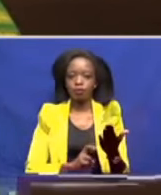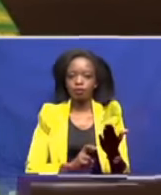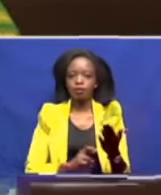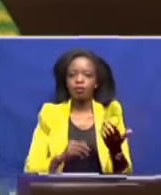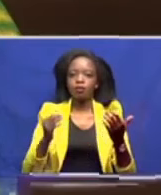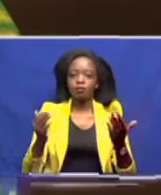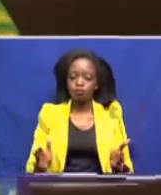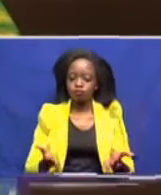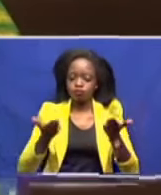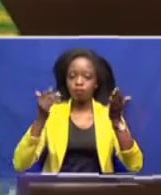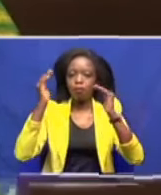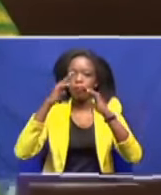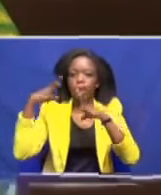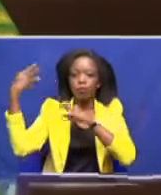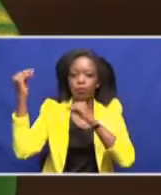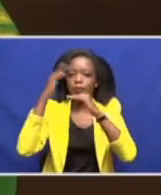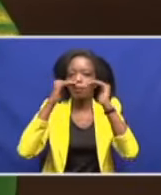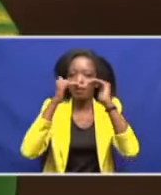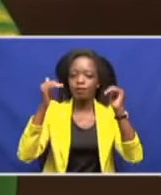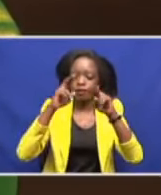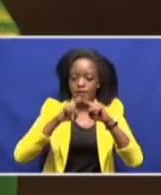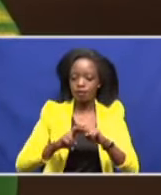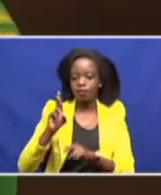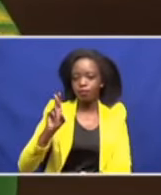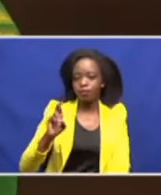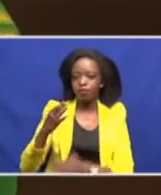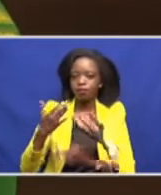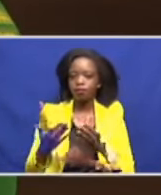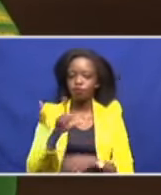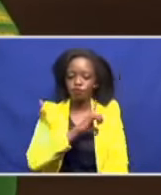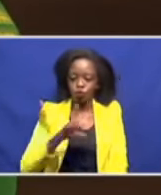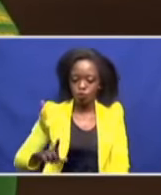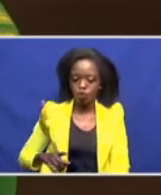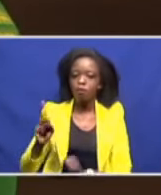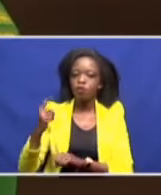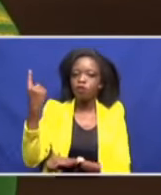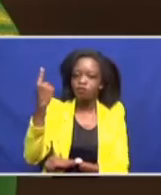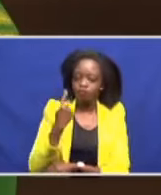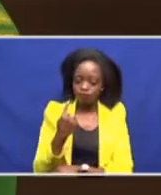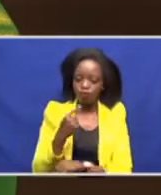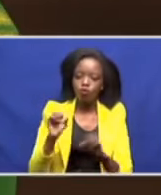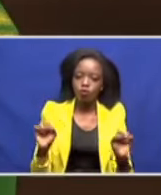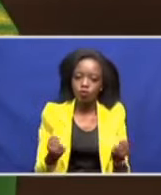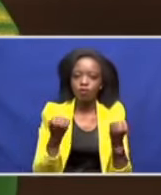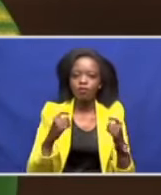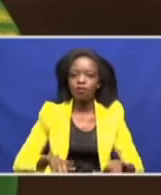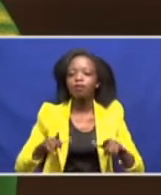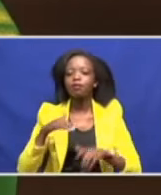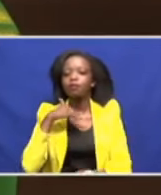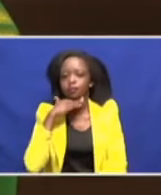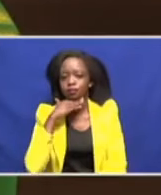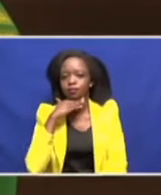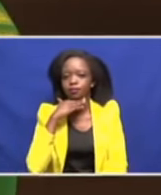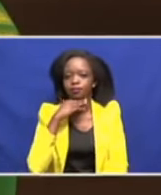mbinguni, amekaa kuume kwa Baba, atakuja tena kwa utukufu kwa hukumu wazima na wafu,